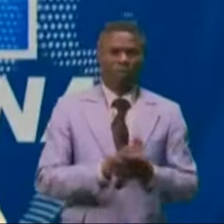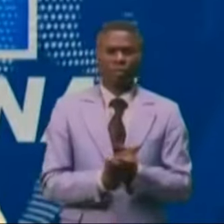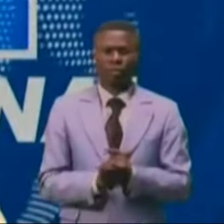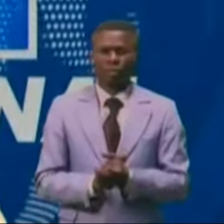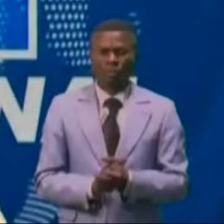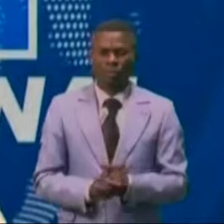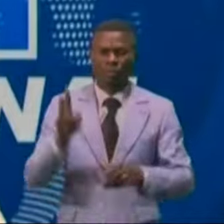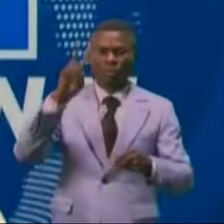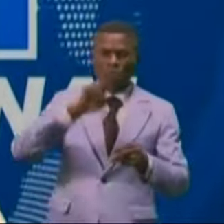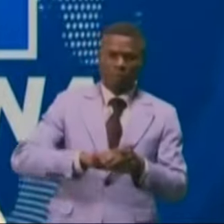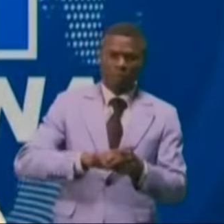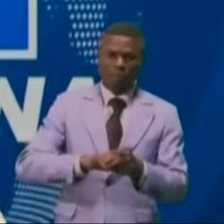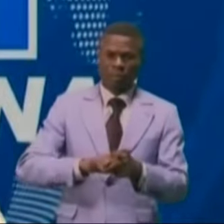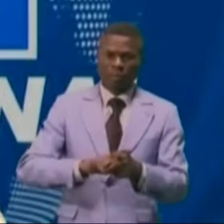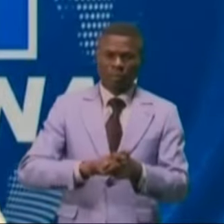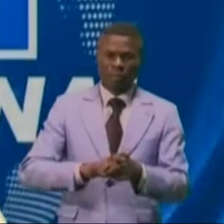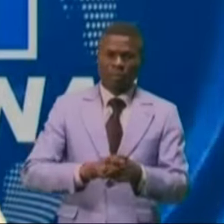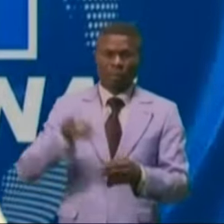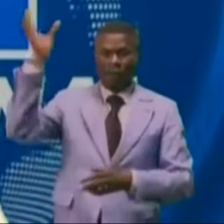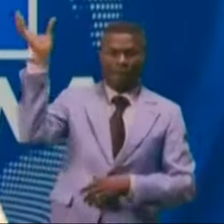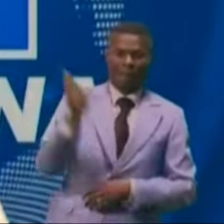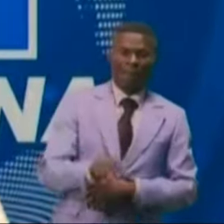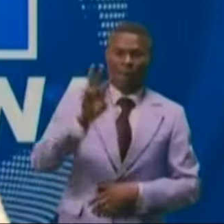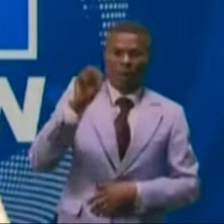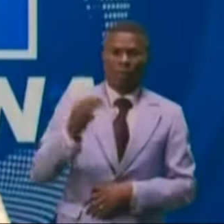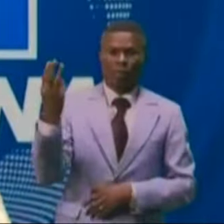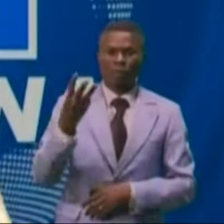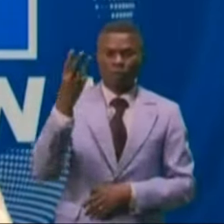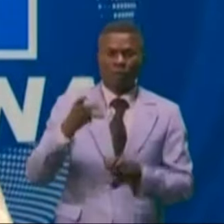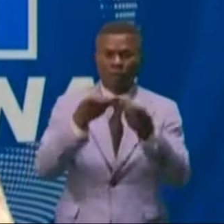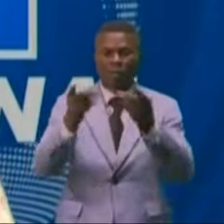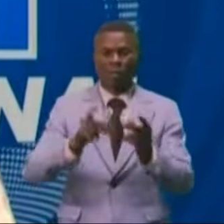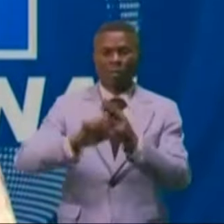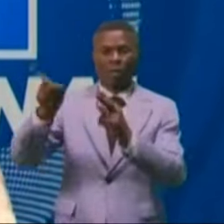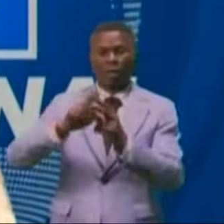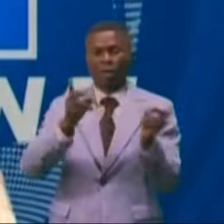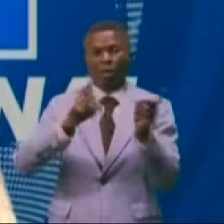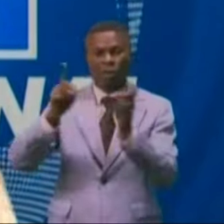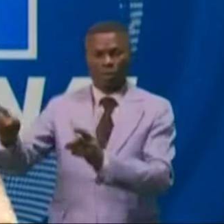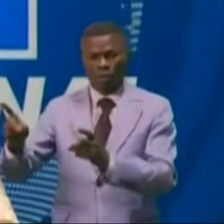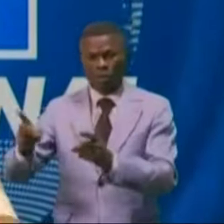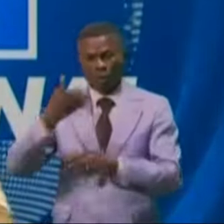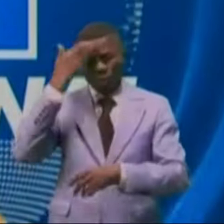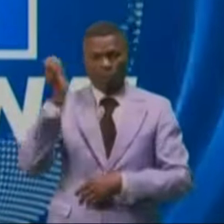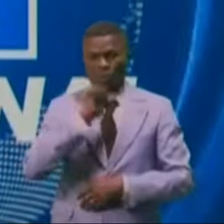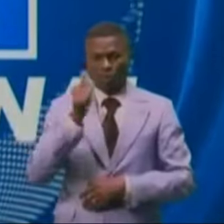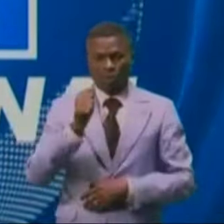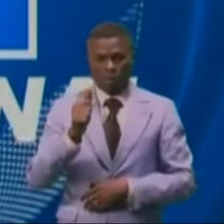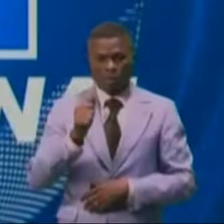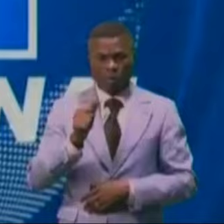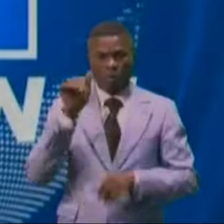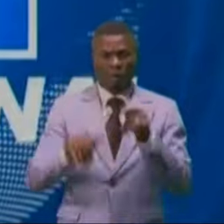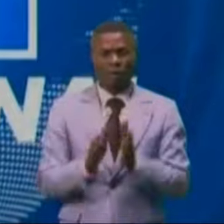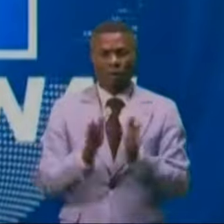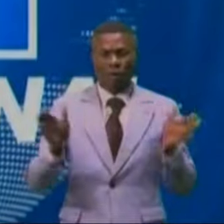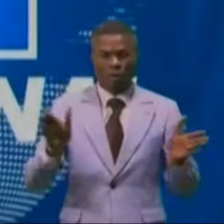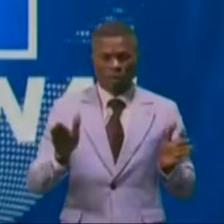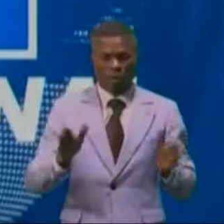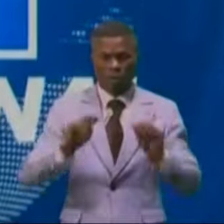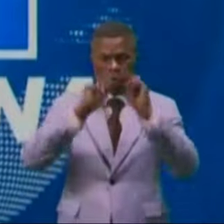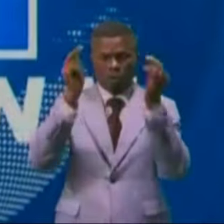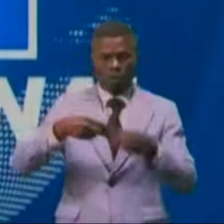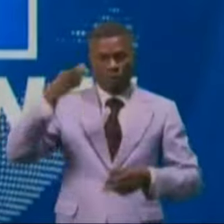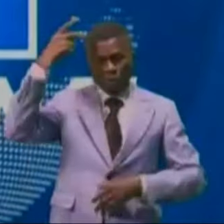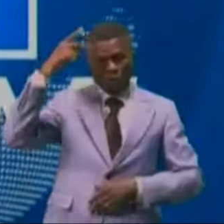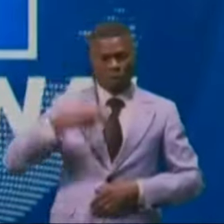Les victimes des récents bombardements du M23 sur le camp des déplacés de Mugunga ne sont pas oubliées. Le secrétaire général de